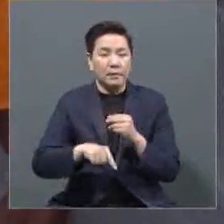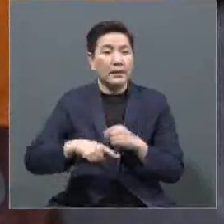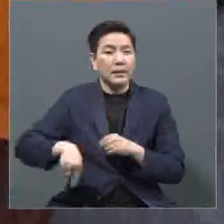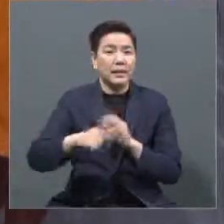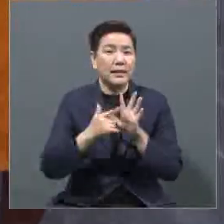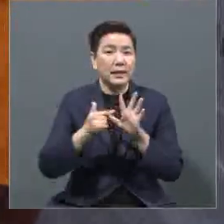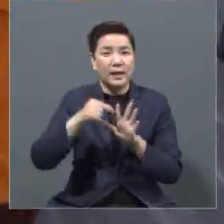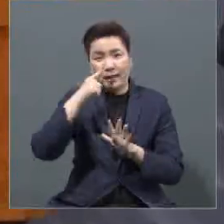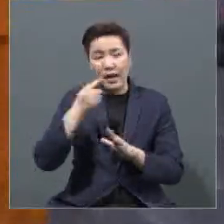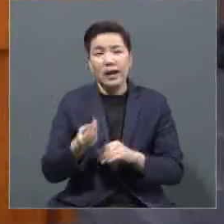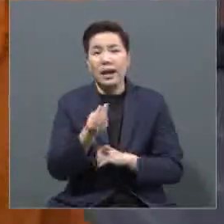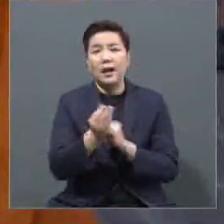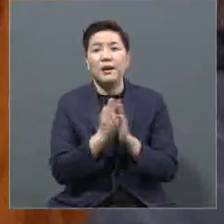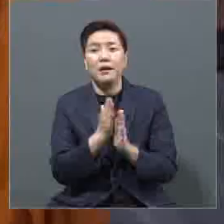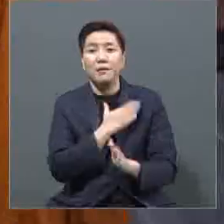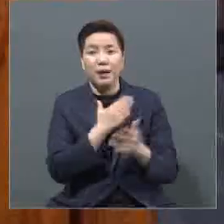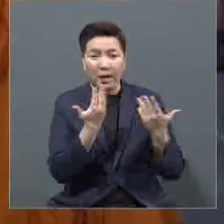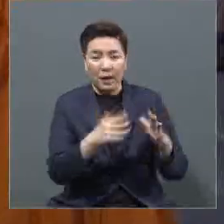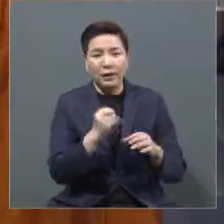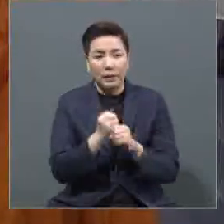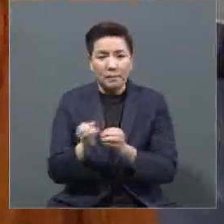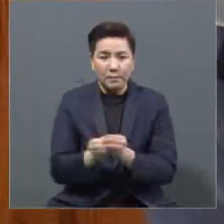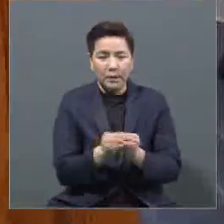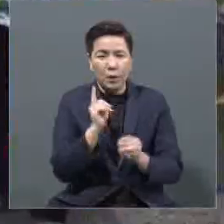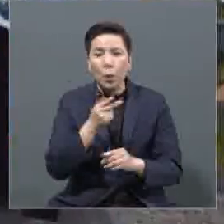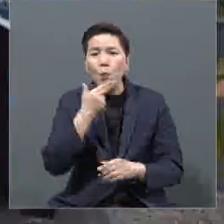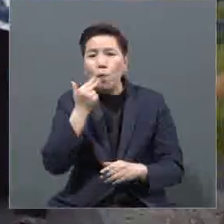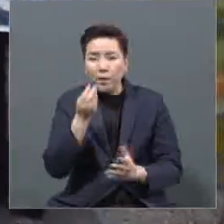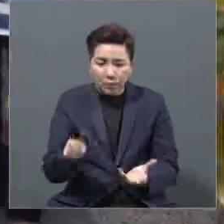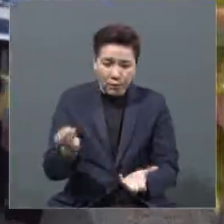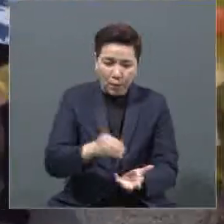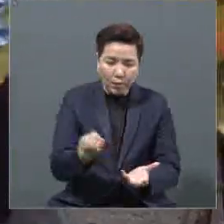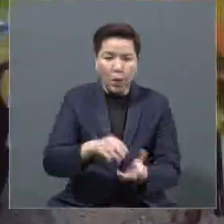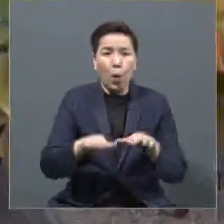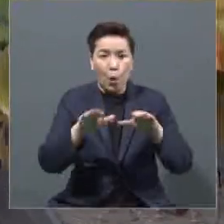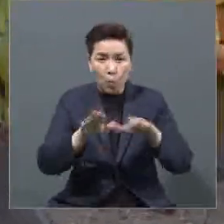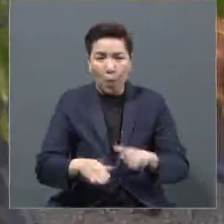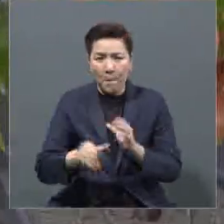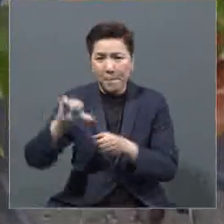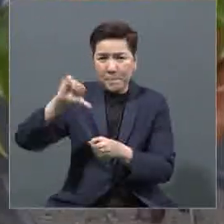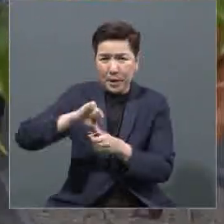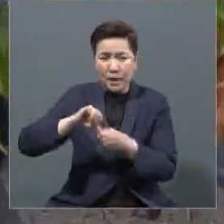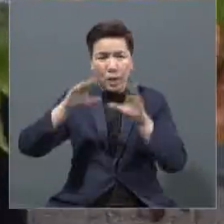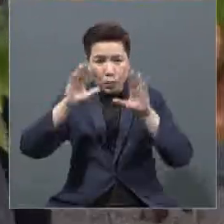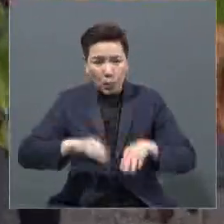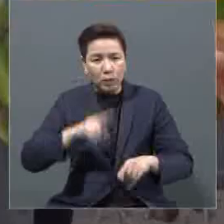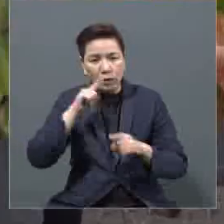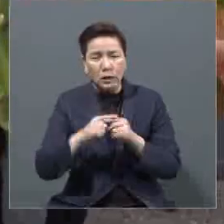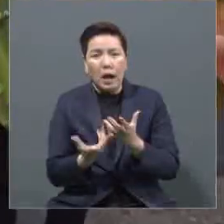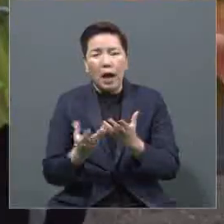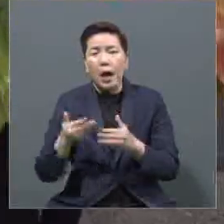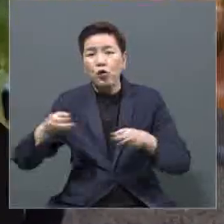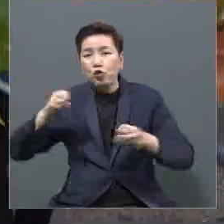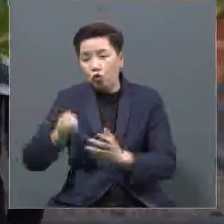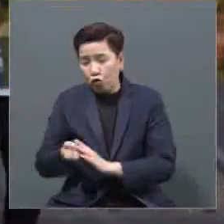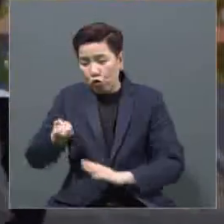ช่วยดูแลสุขภาพพระสงฆ์แล้วการปรุงอาหารควรลดปริมาณน้ำตาลลดการปรุงด้วยน้ำมันโดยเปลี่ยนจากการนึ่งอ่ะโดย